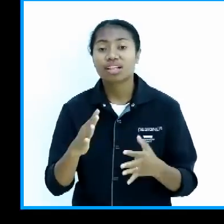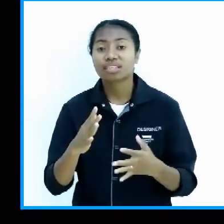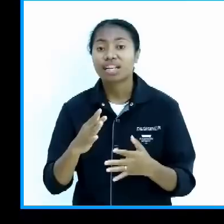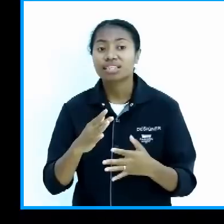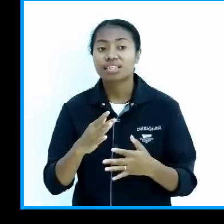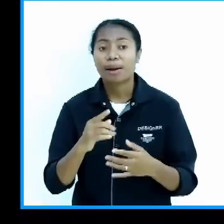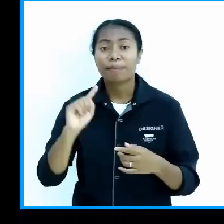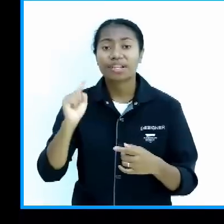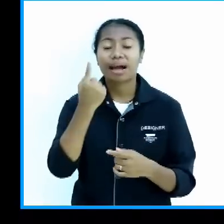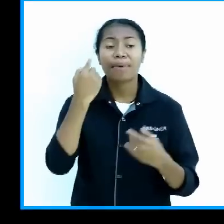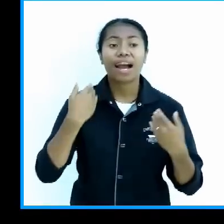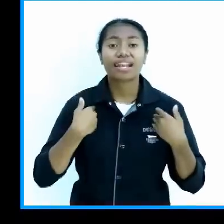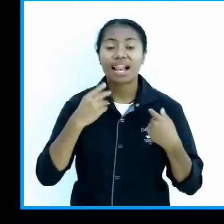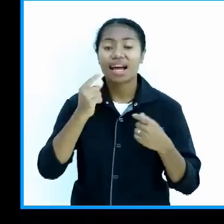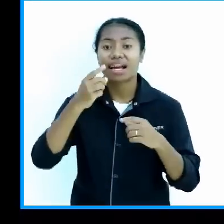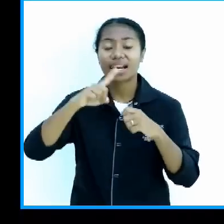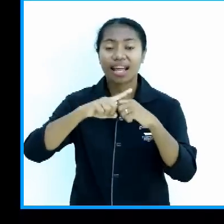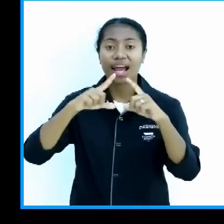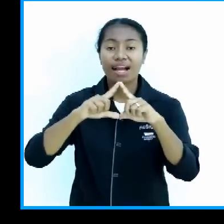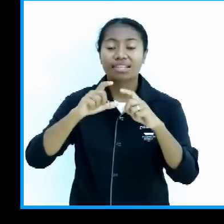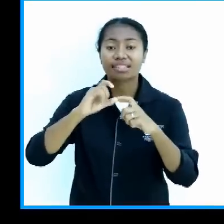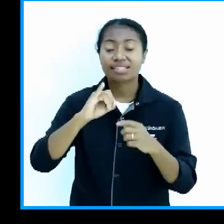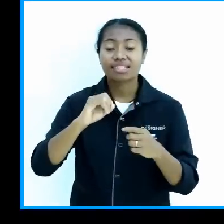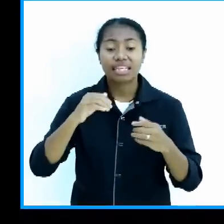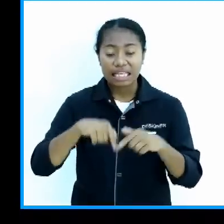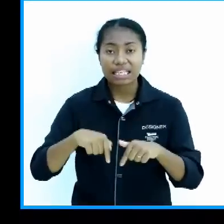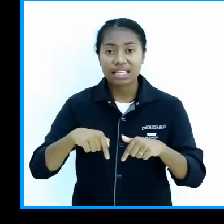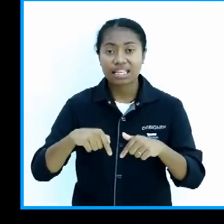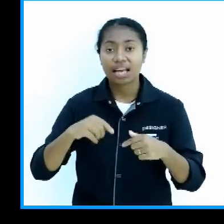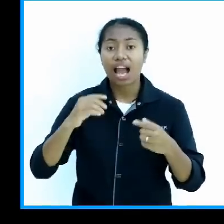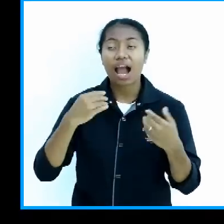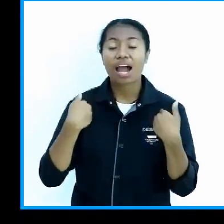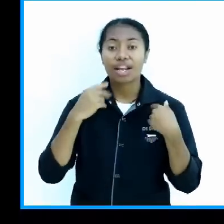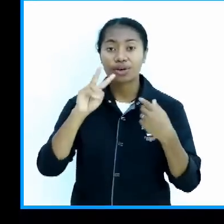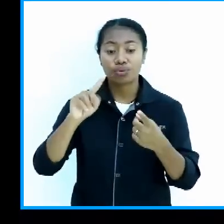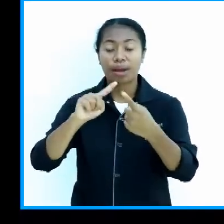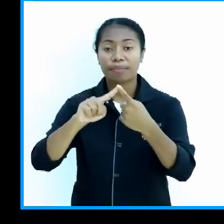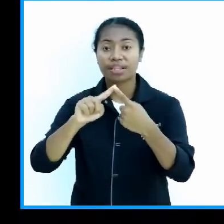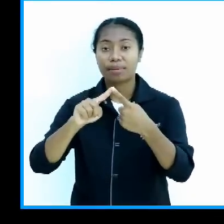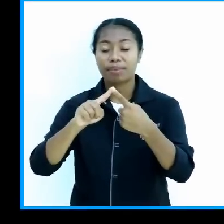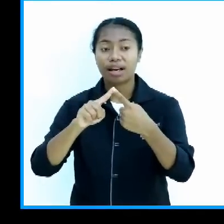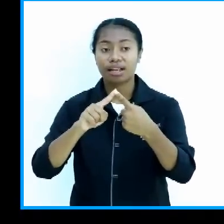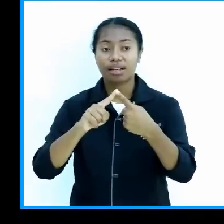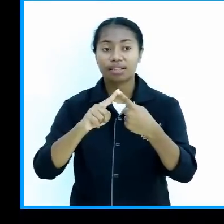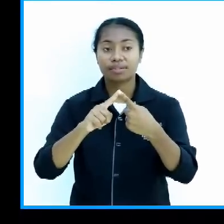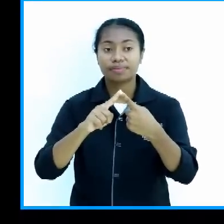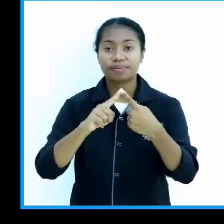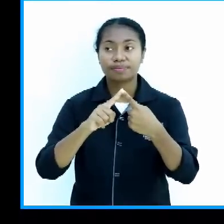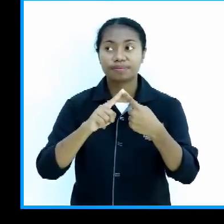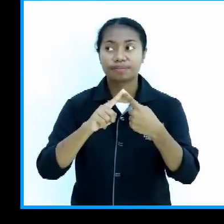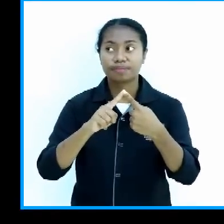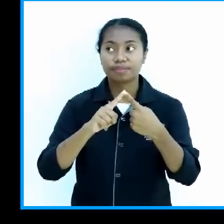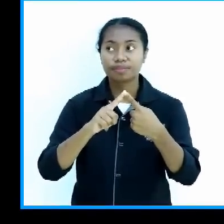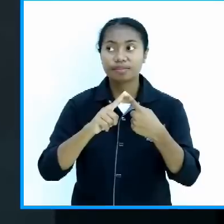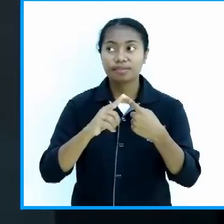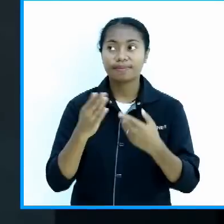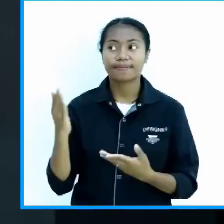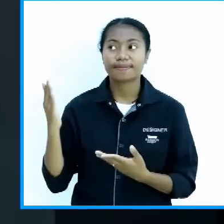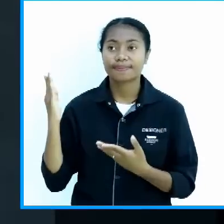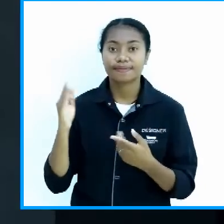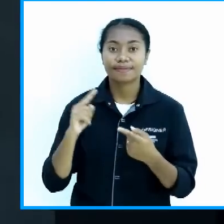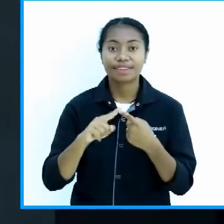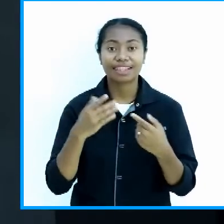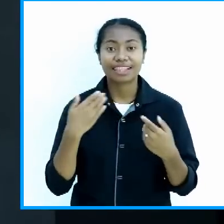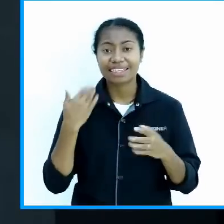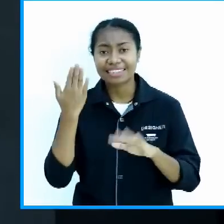imun. Reaksi imun bisa 2. Yang pertama, dia anggap ini benda asing, dia lawan, sehingga